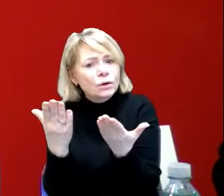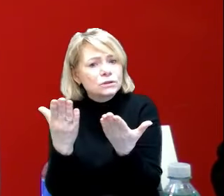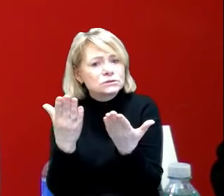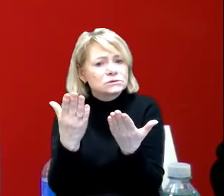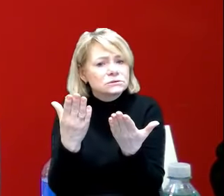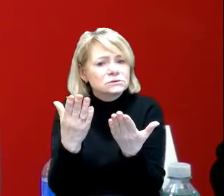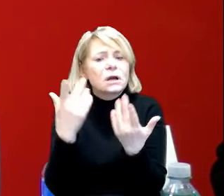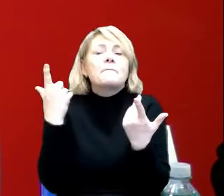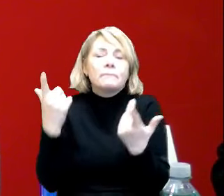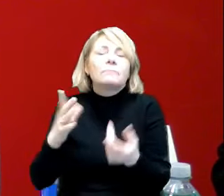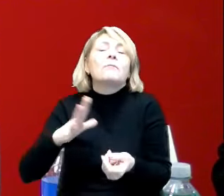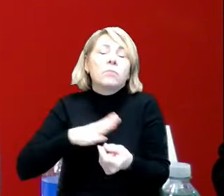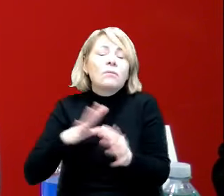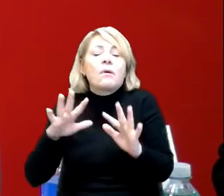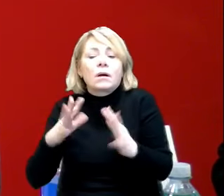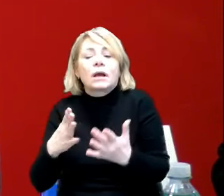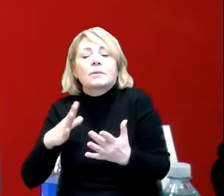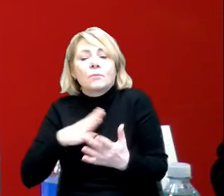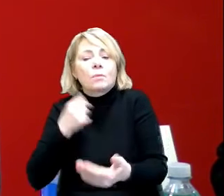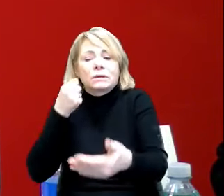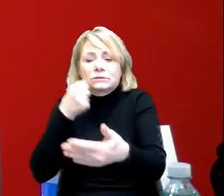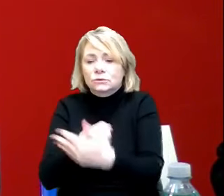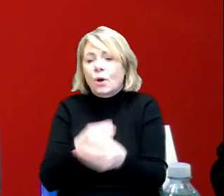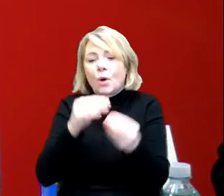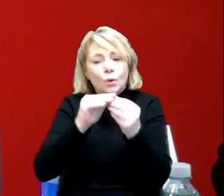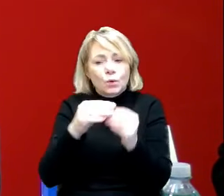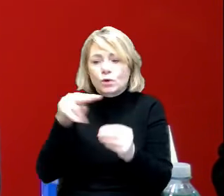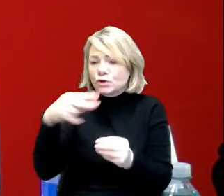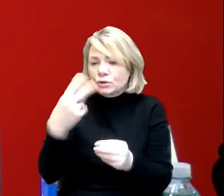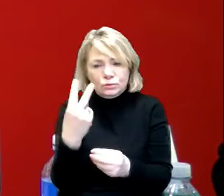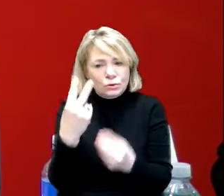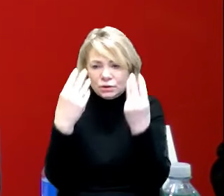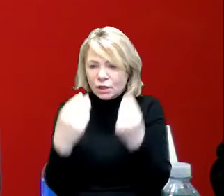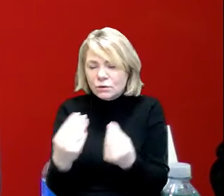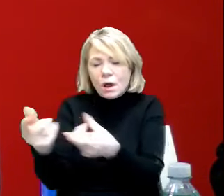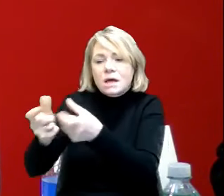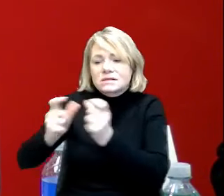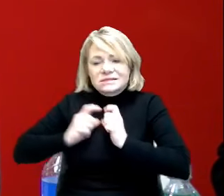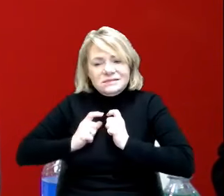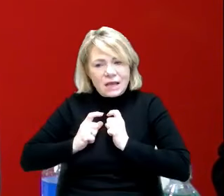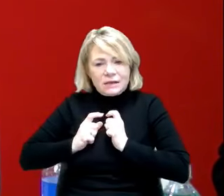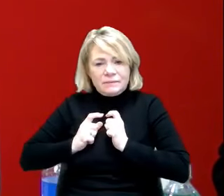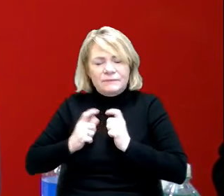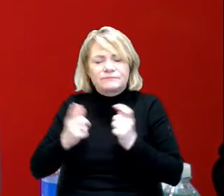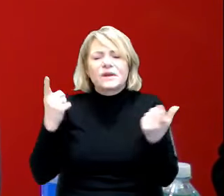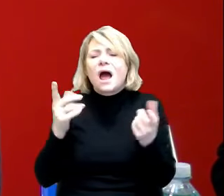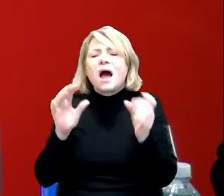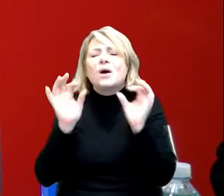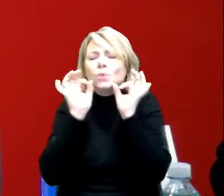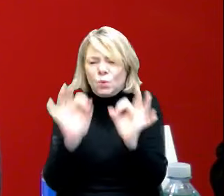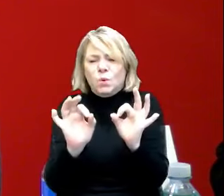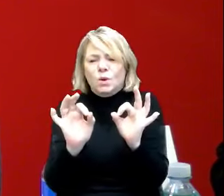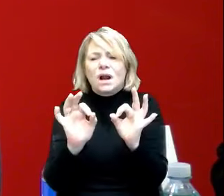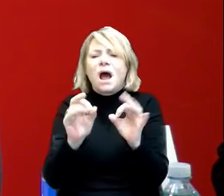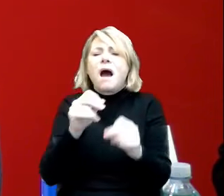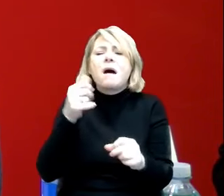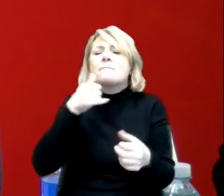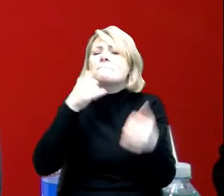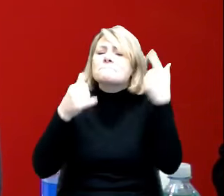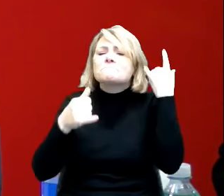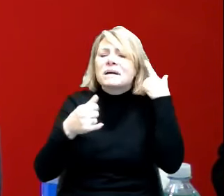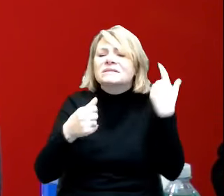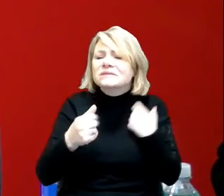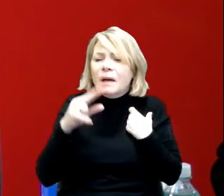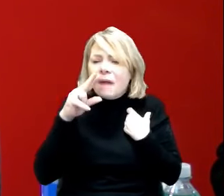kas įvyko mes iki gruodžio antros dienos negavom jokio atsakymo jokio nei žodžiu nei raštu kodėl koncesininkas